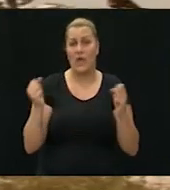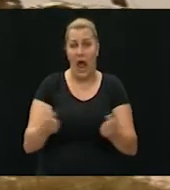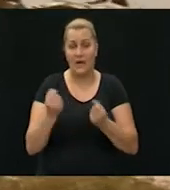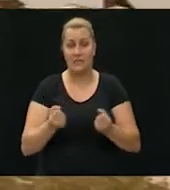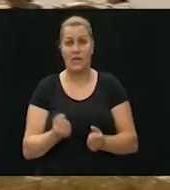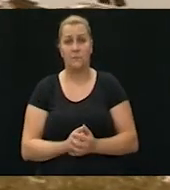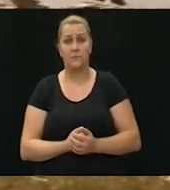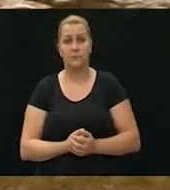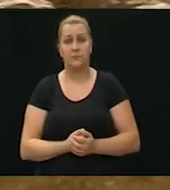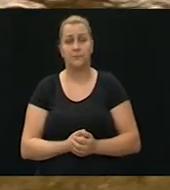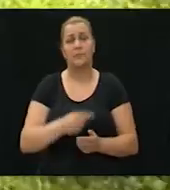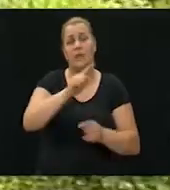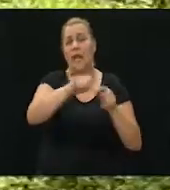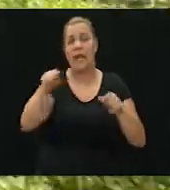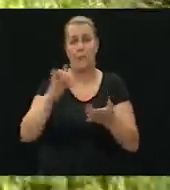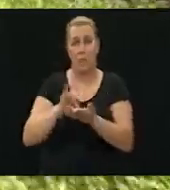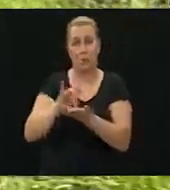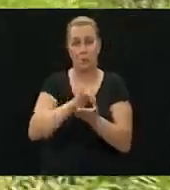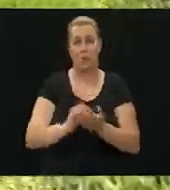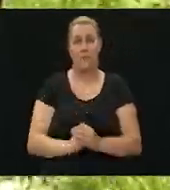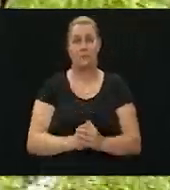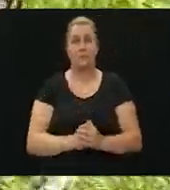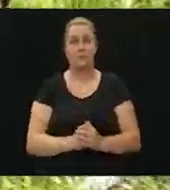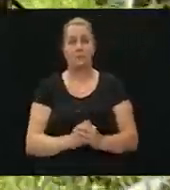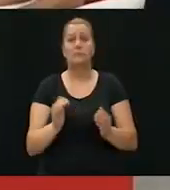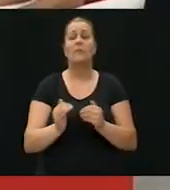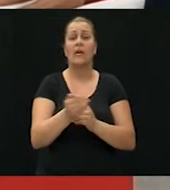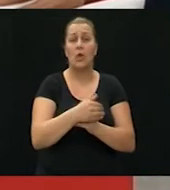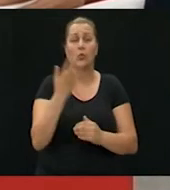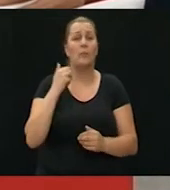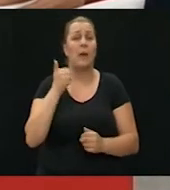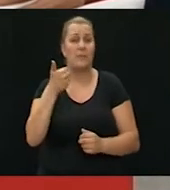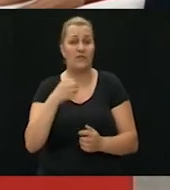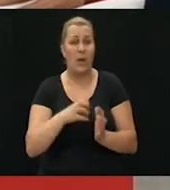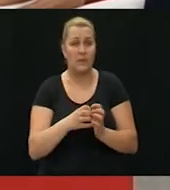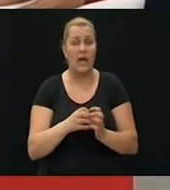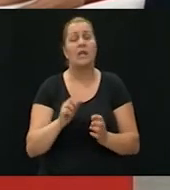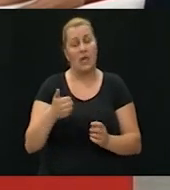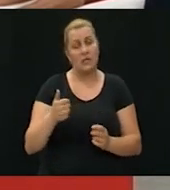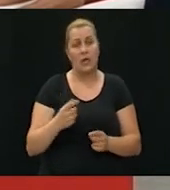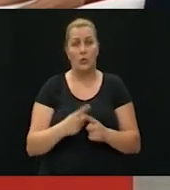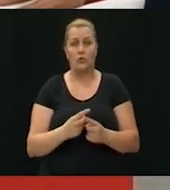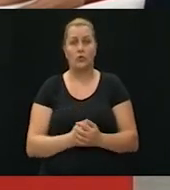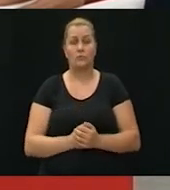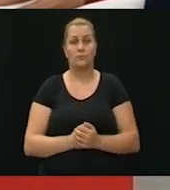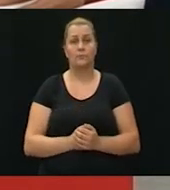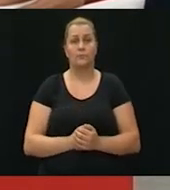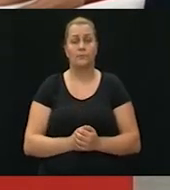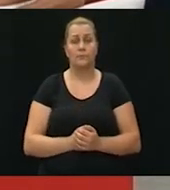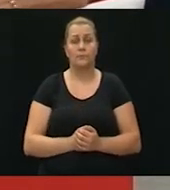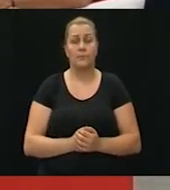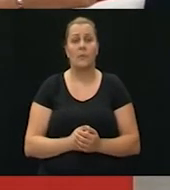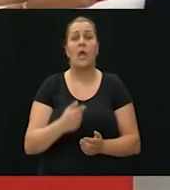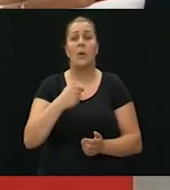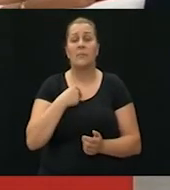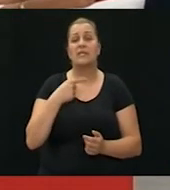akcija na određenim tim područjima. Da, na jugu je bila i prva brigada, bili su tako i naši Kosovci, moramo to svakako spomenuti. Bez daljnjega, naravno.